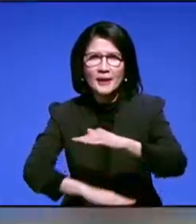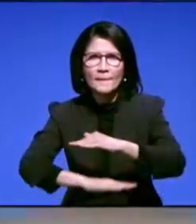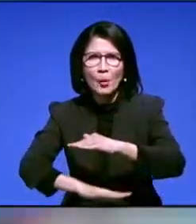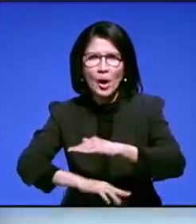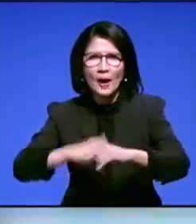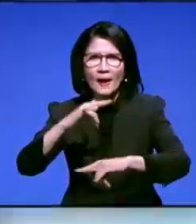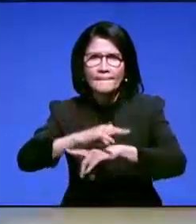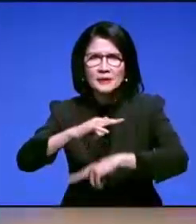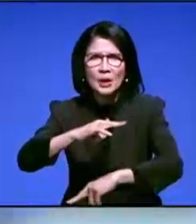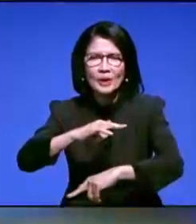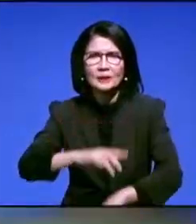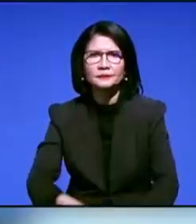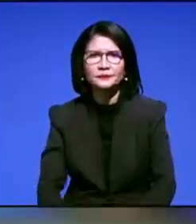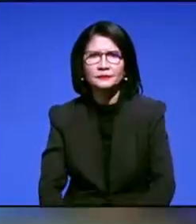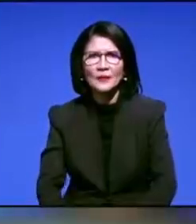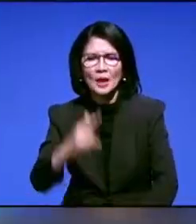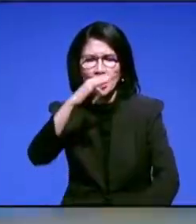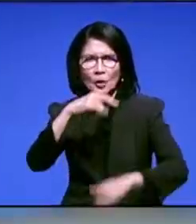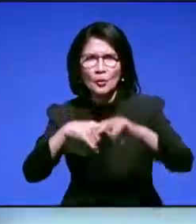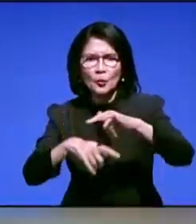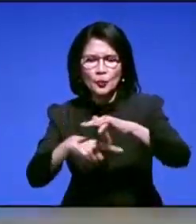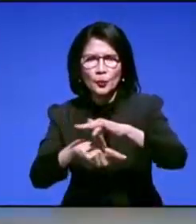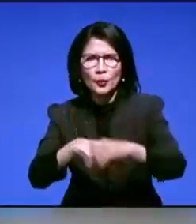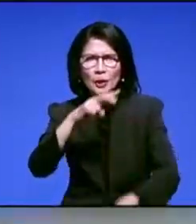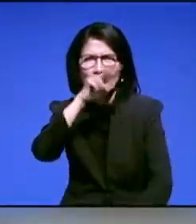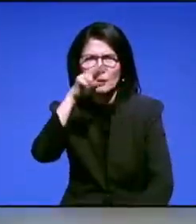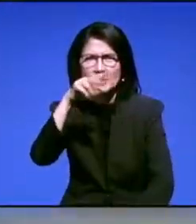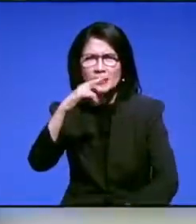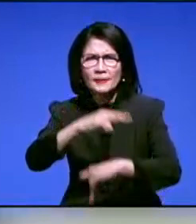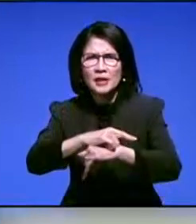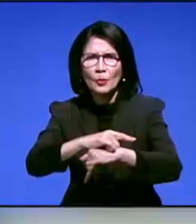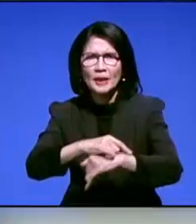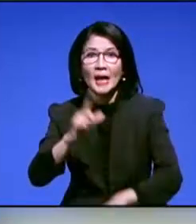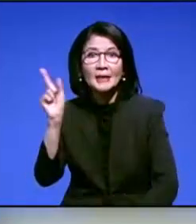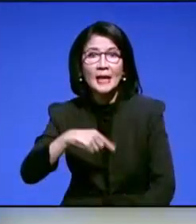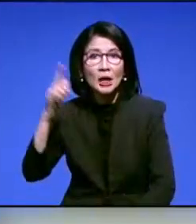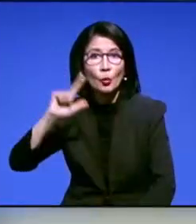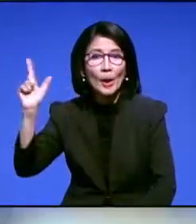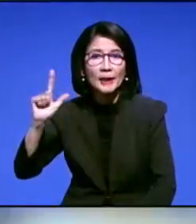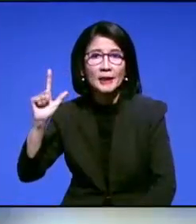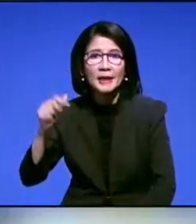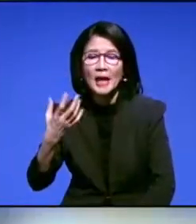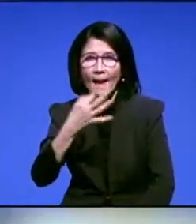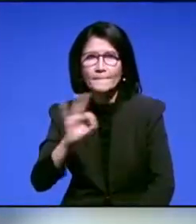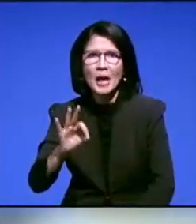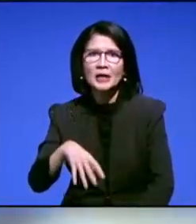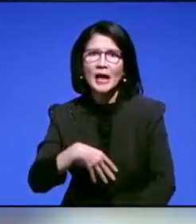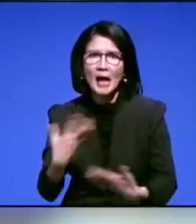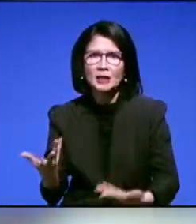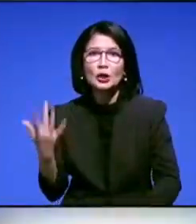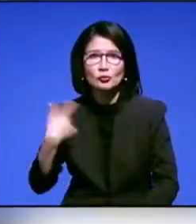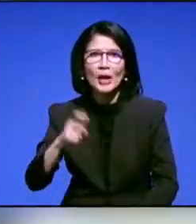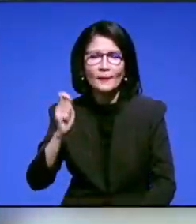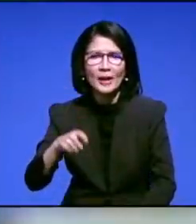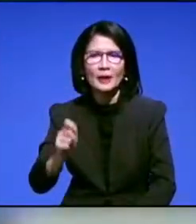pesawat. Plain zooking berarti proses pemeriksaan pesawat dari luar negeri, baik yang baru maupun telah